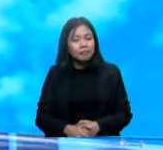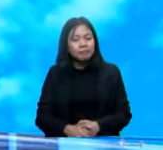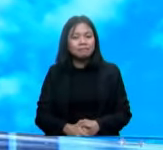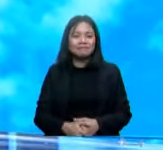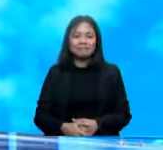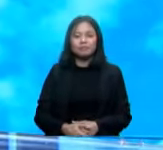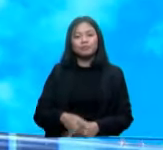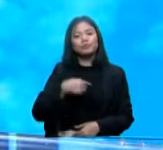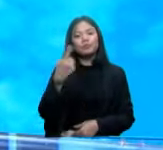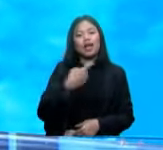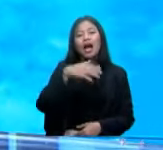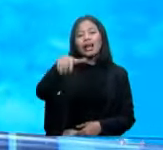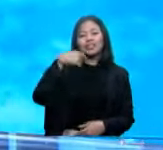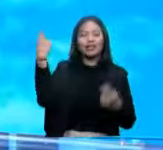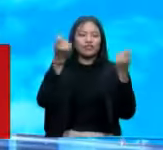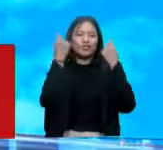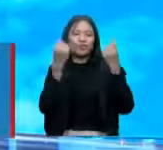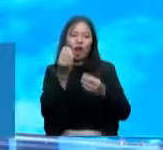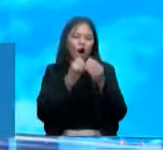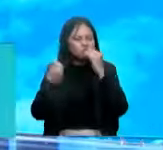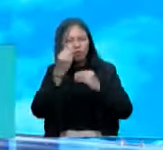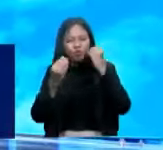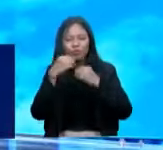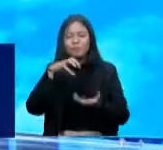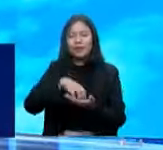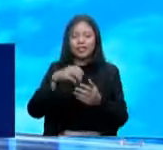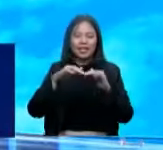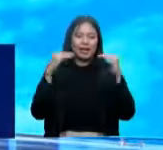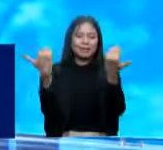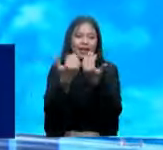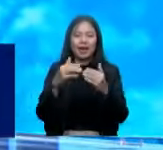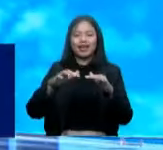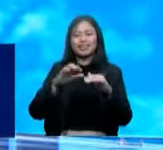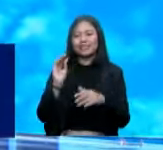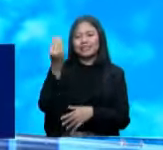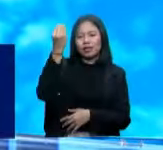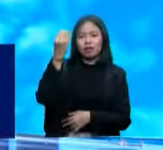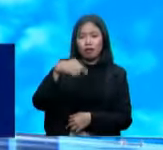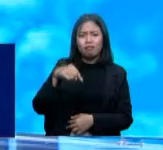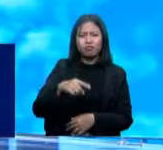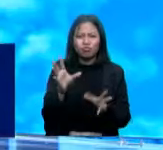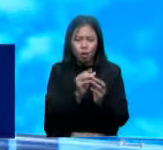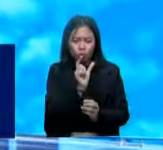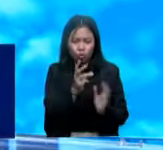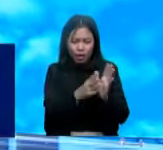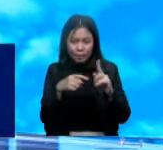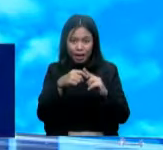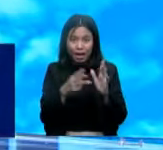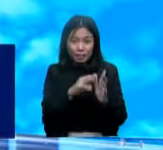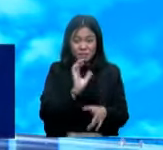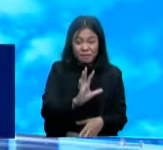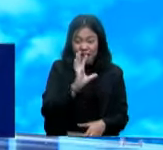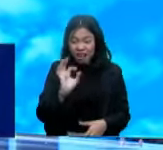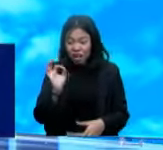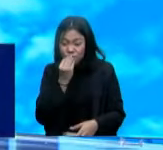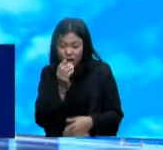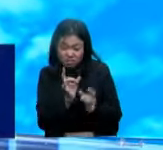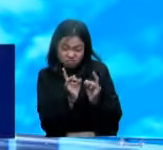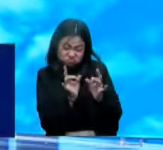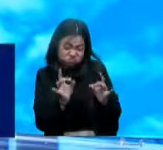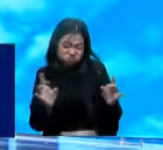Pemirsa, kami akan ajak Anda ke Festival Kuliner Tahunan yang digelar di GBK Senayan, Jakarta. Di sini ada ratusan UMKM